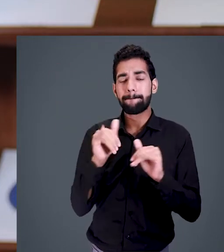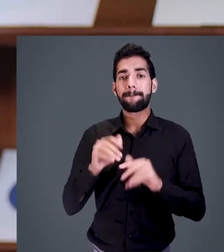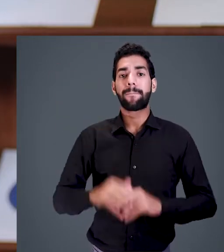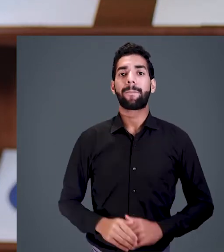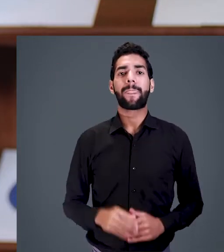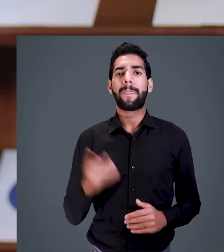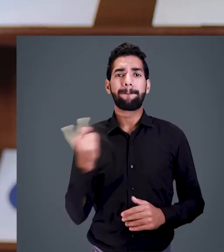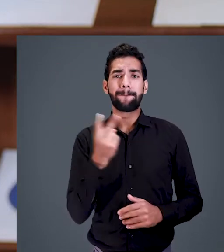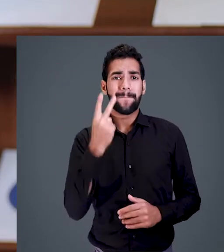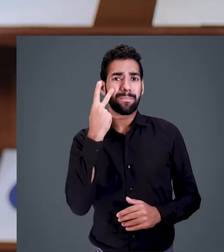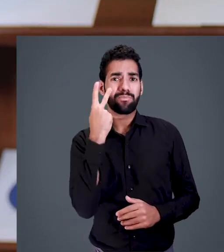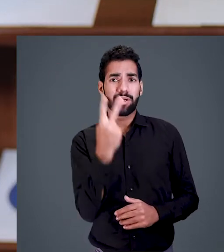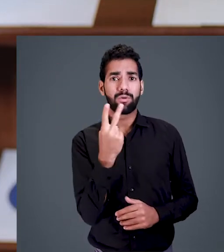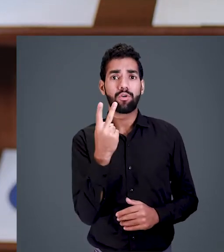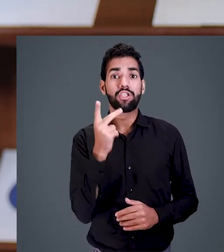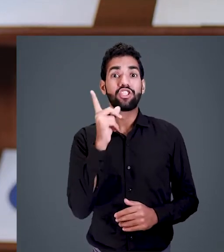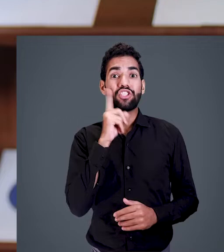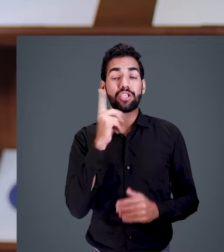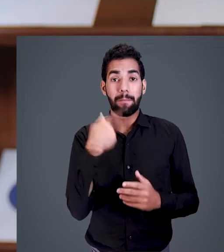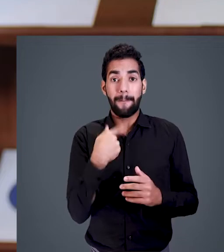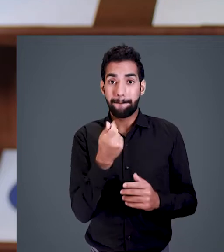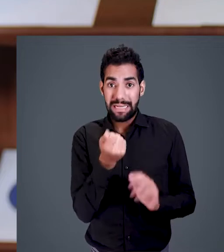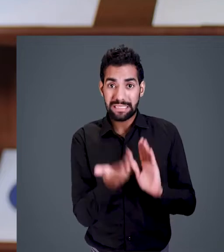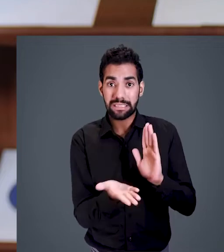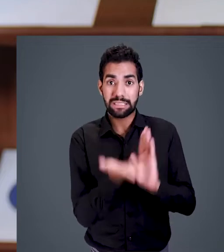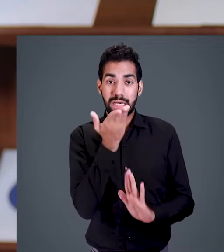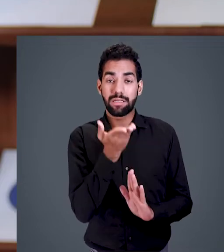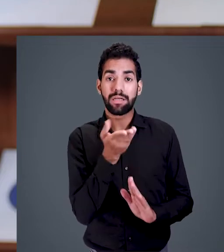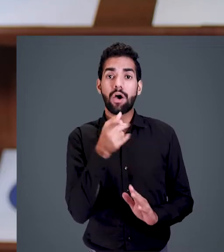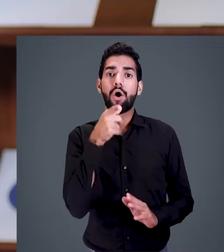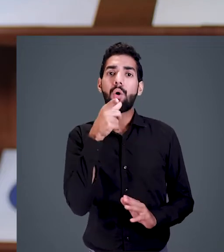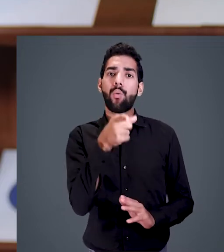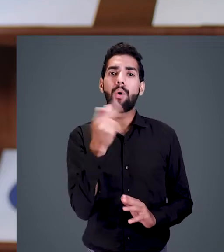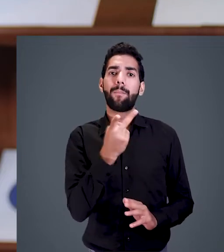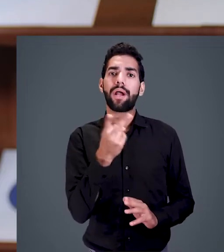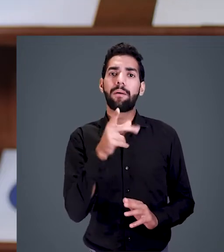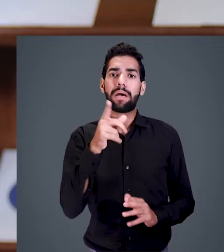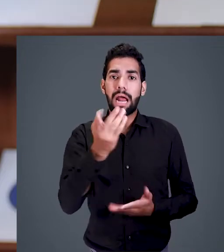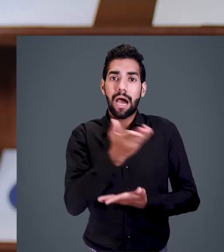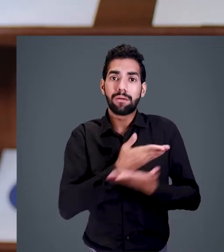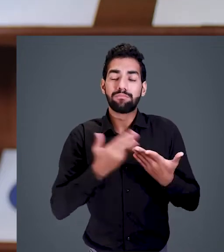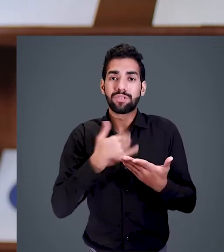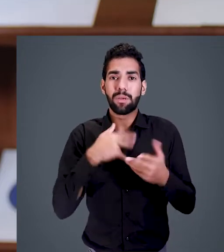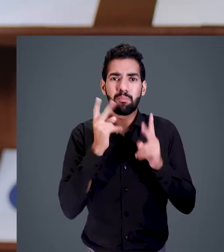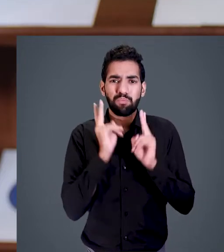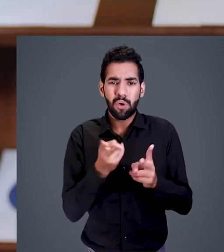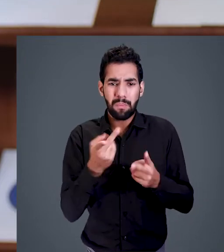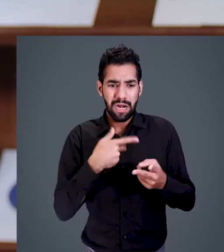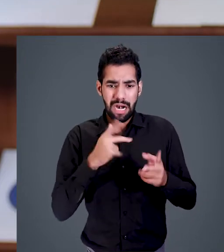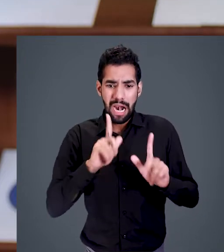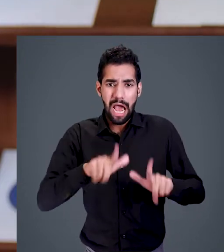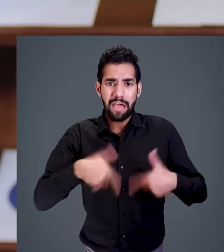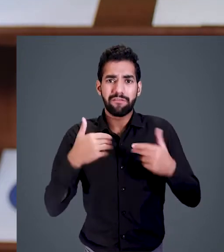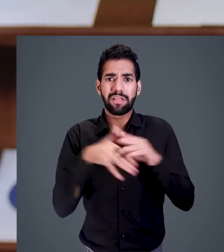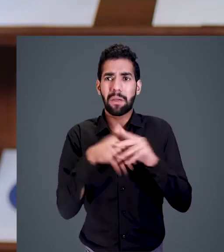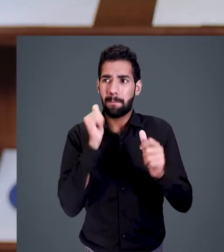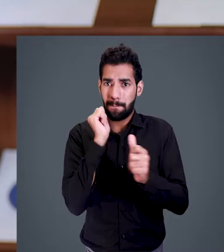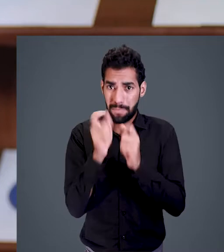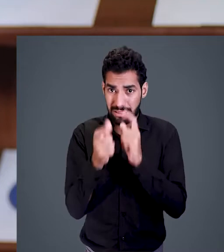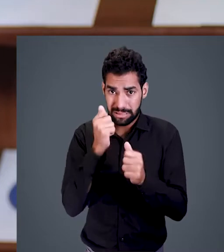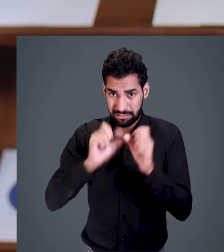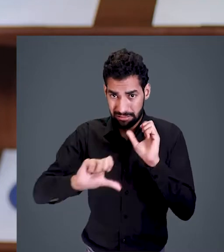आप इजीली इमेजिन कर सकते हैं कि जब भी आपकी कीमतें बढ़ेंगी वो आपके कॉमन सिटीजन्स को किस तरीके से इम्पैक्ट करते हैं कि